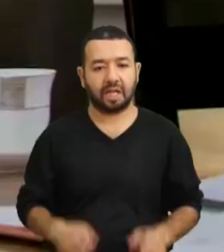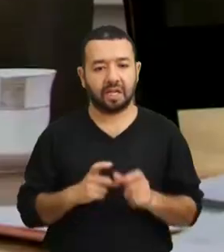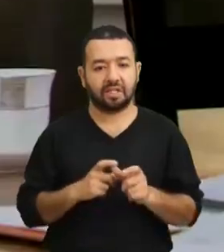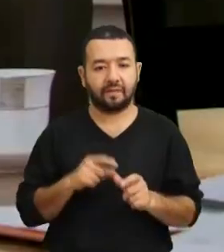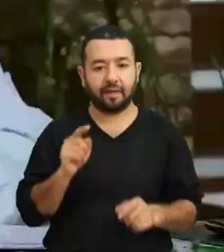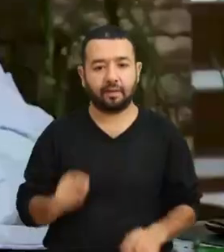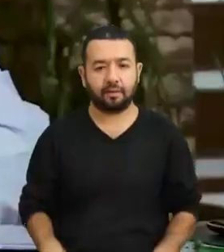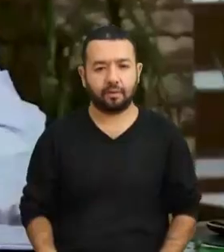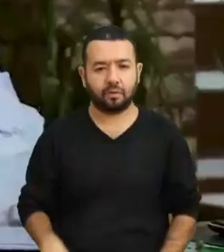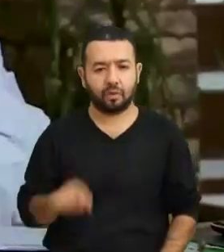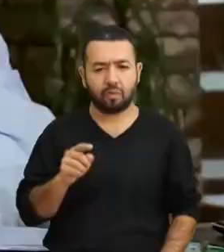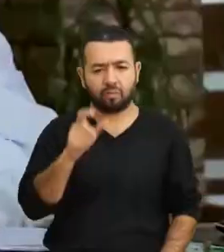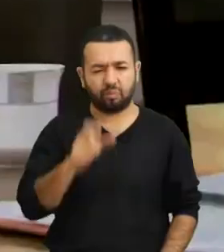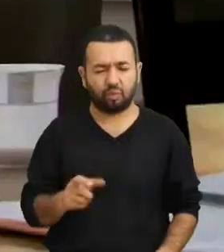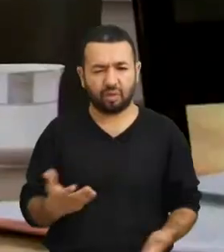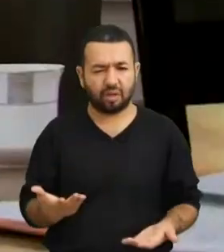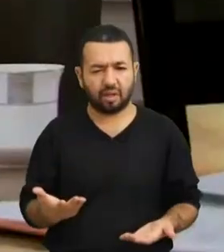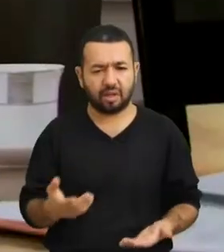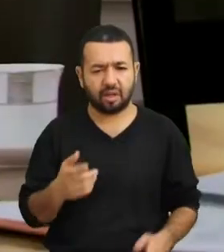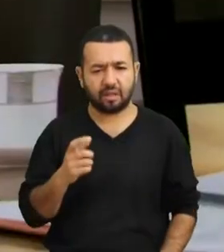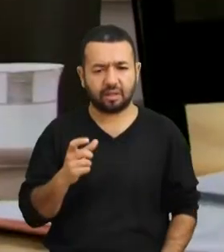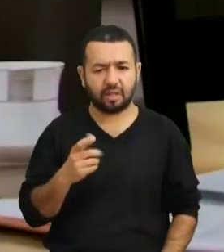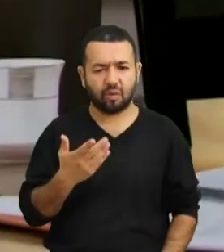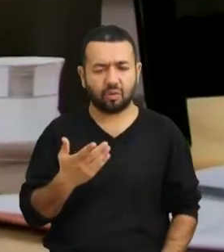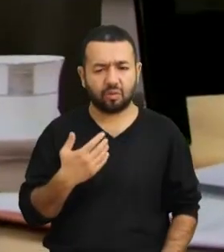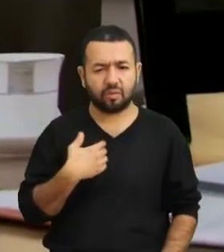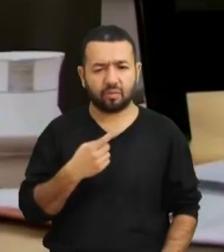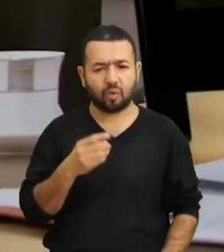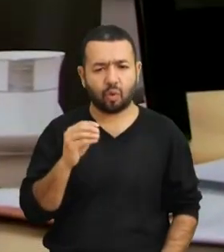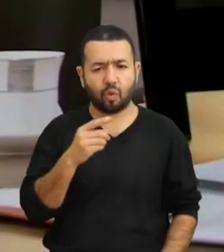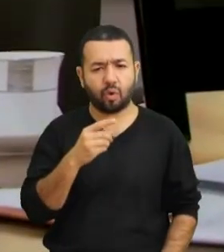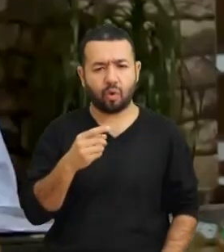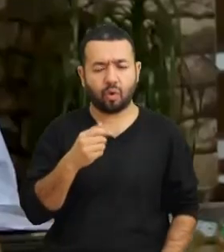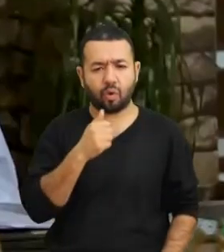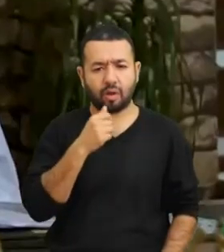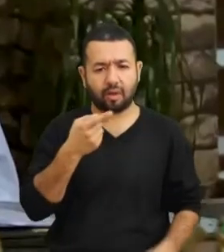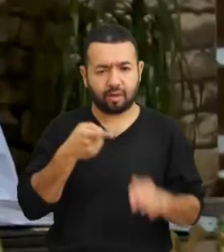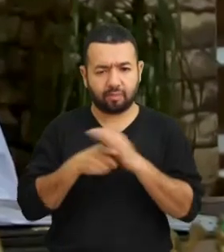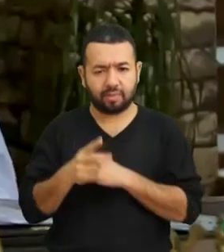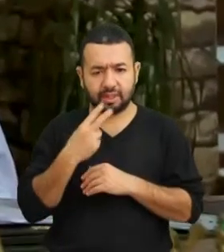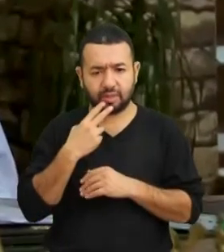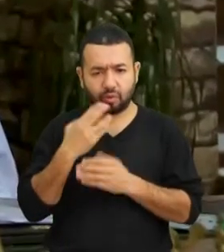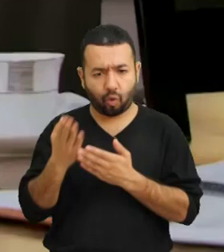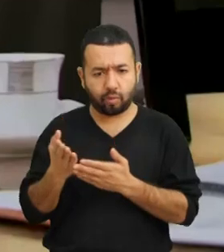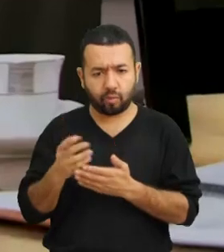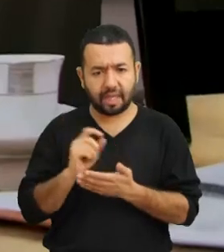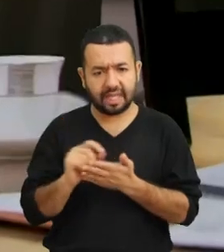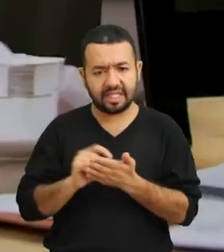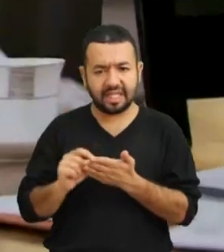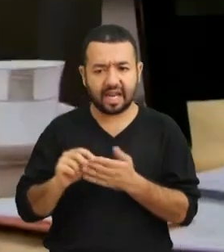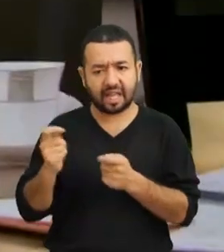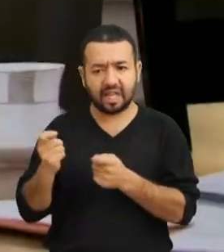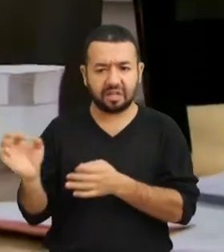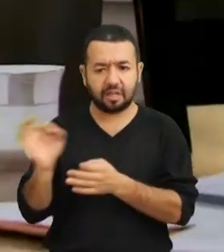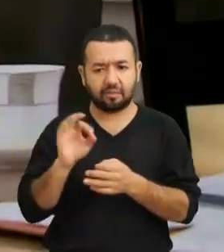Şevval, bu neydi şimdi ya? Kim? Galiba bizim oğlanın kırıklarından biri. Sekreter süsü